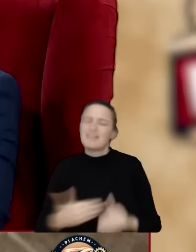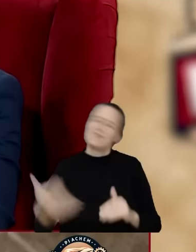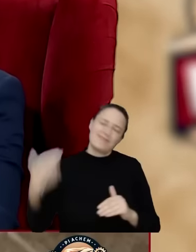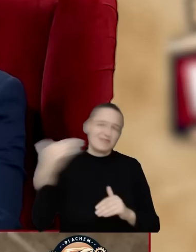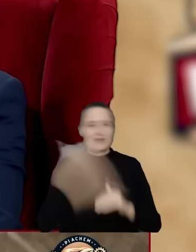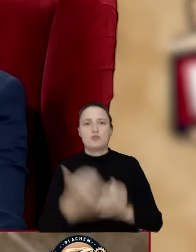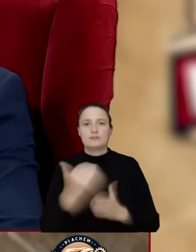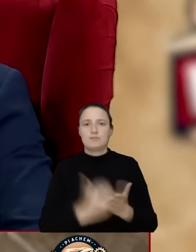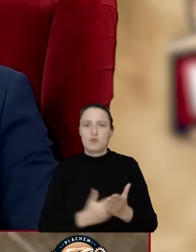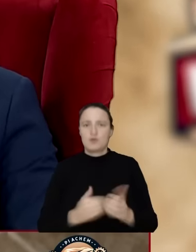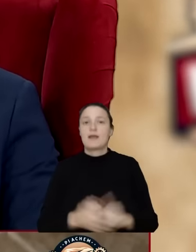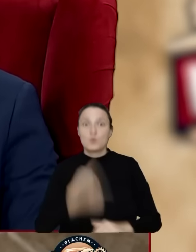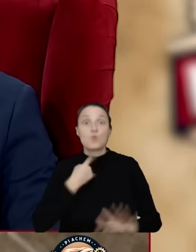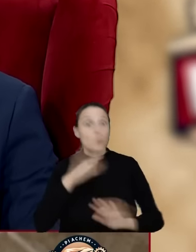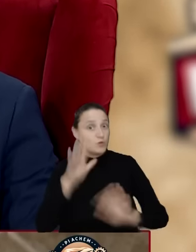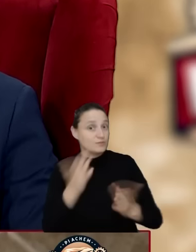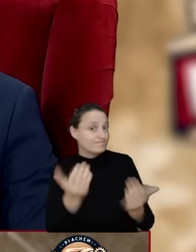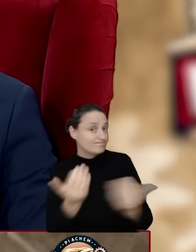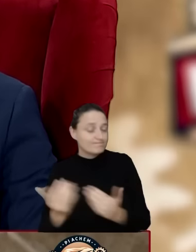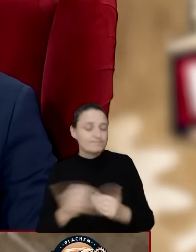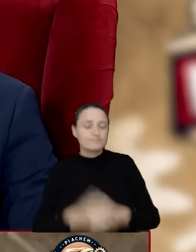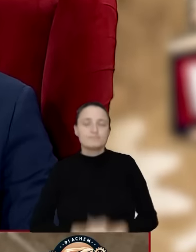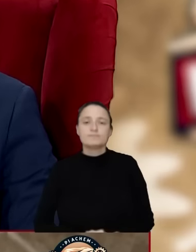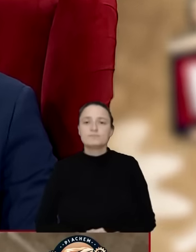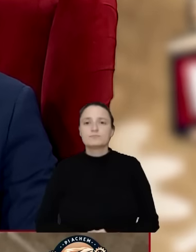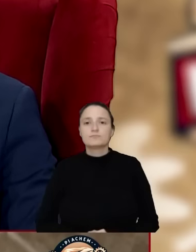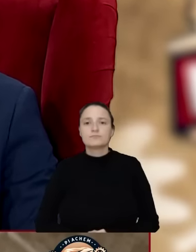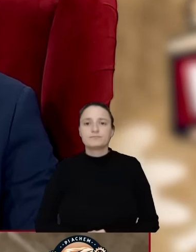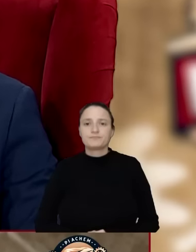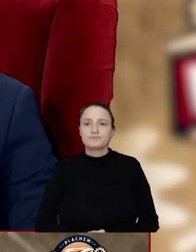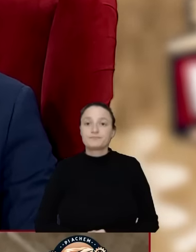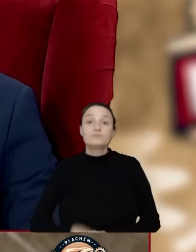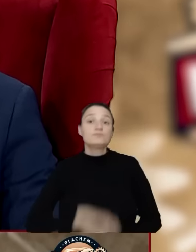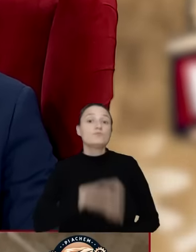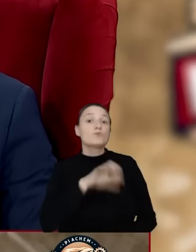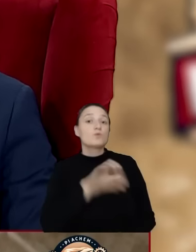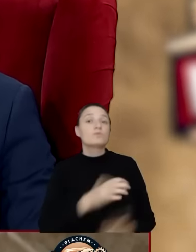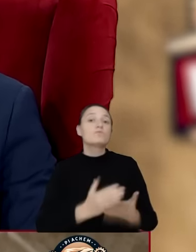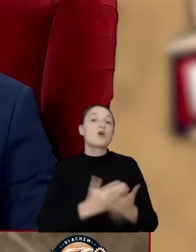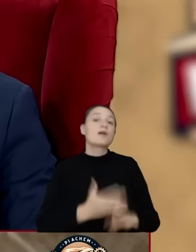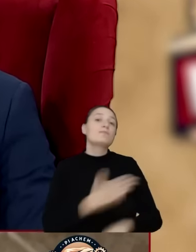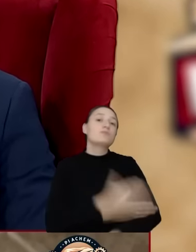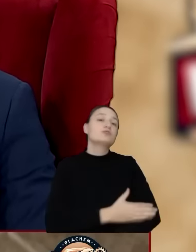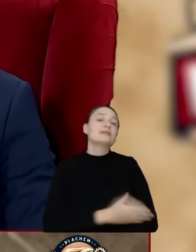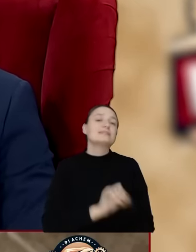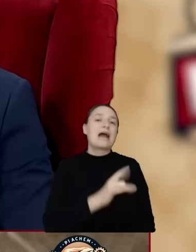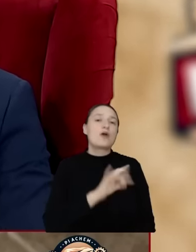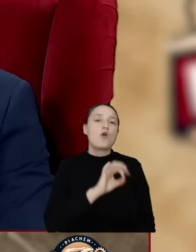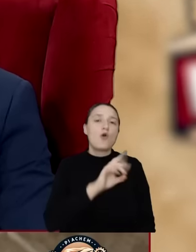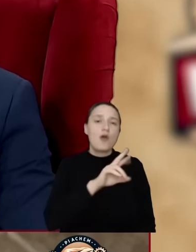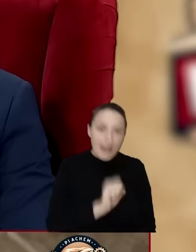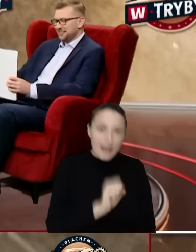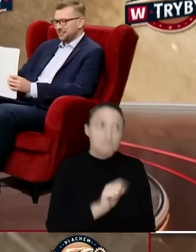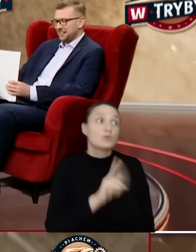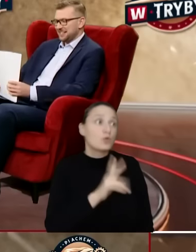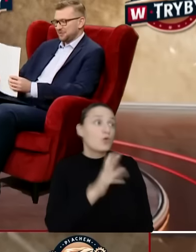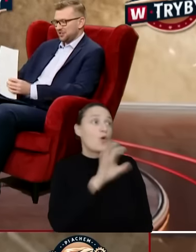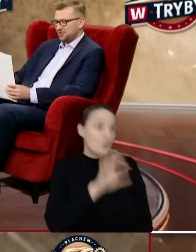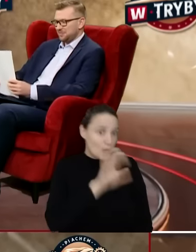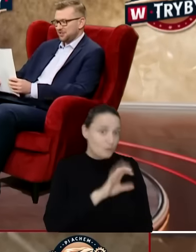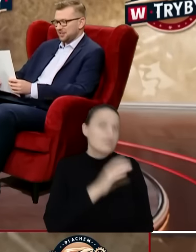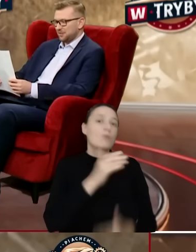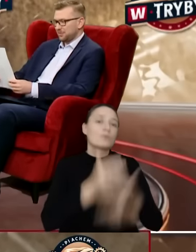to jak już było o tych myrchanach, myrchianie są agorianie u naszego Adriana Klarenbacha. I agorianki, tak jest. No to